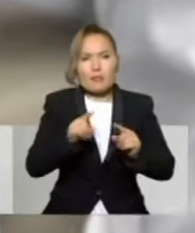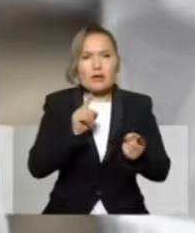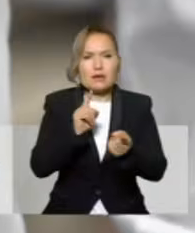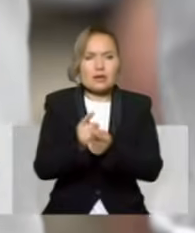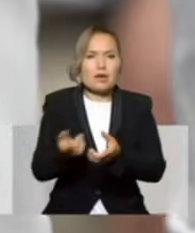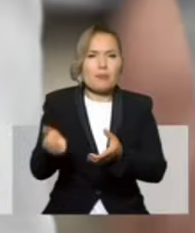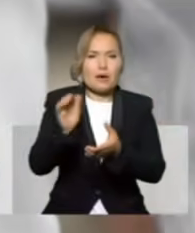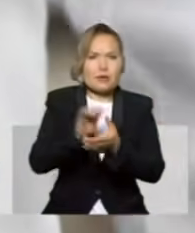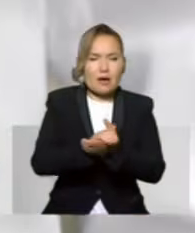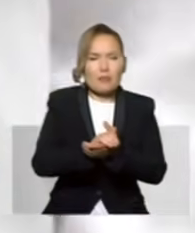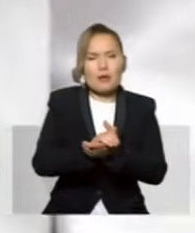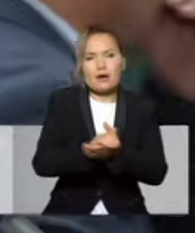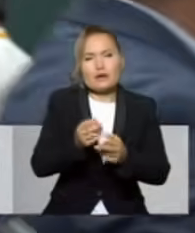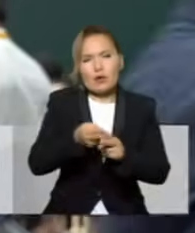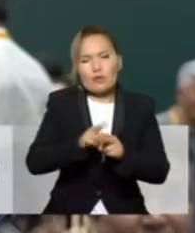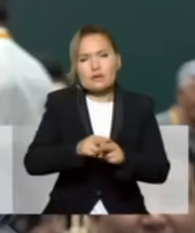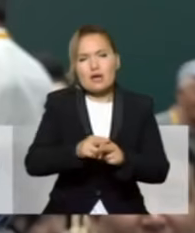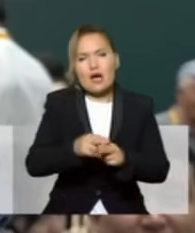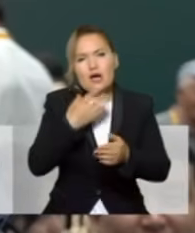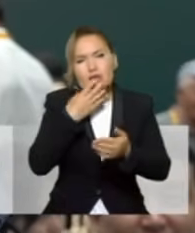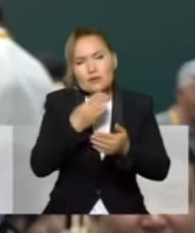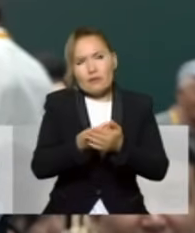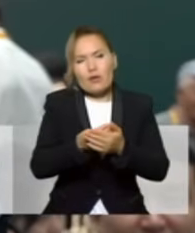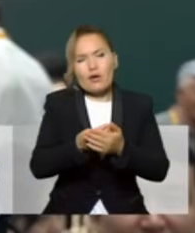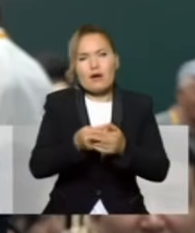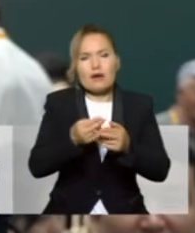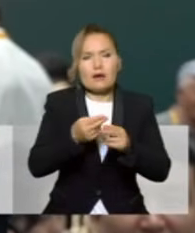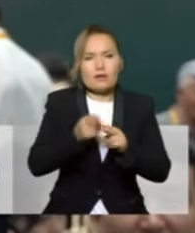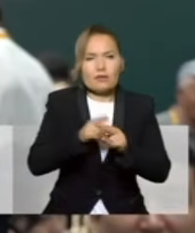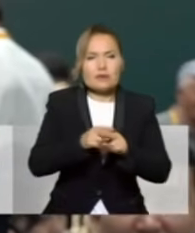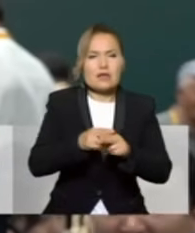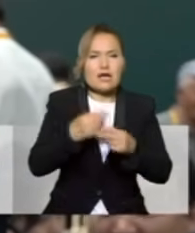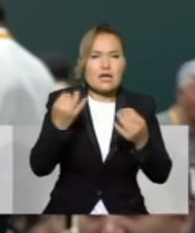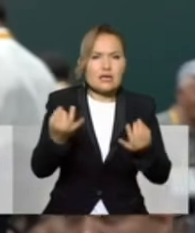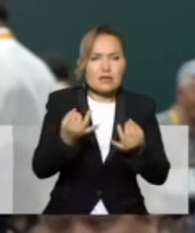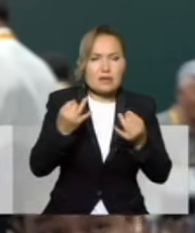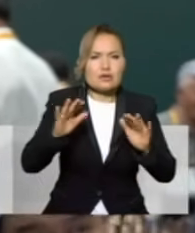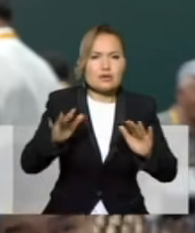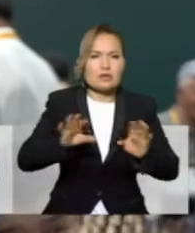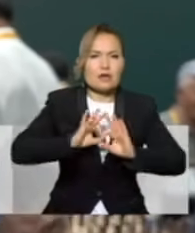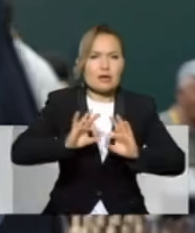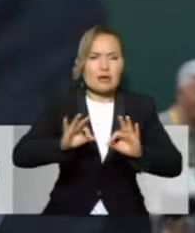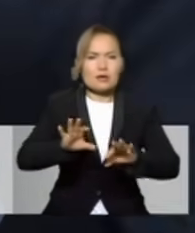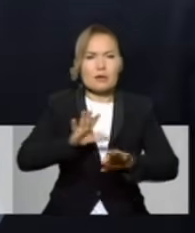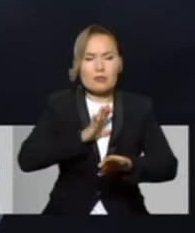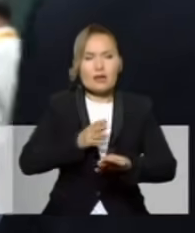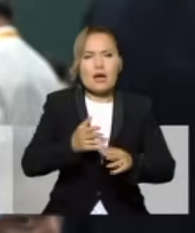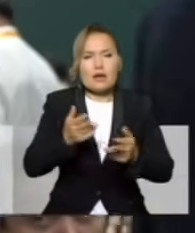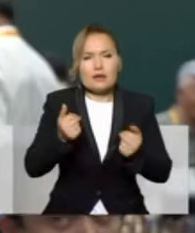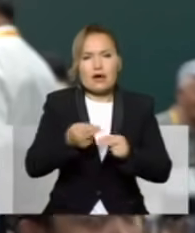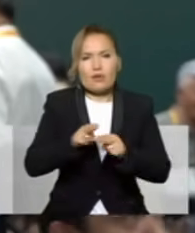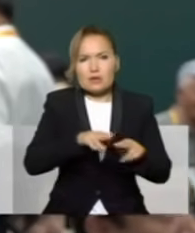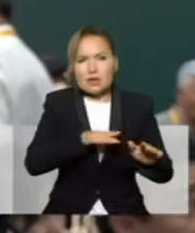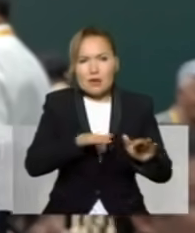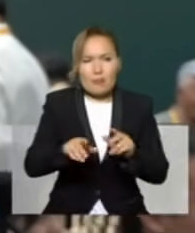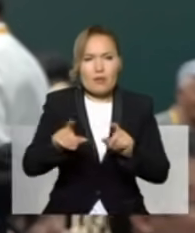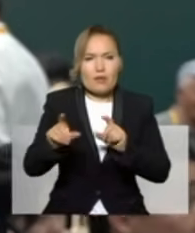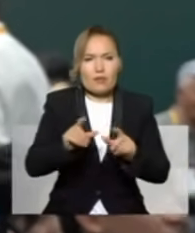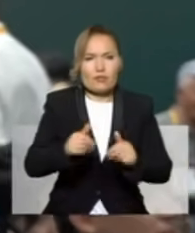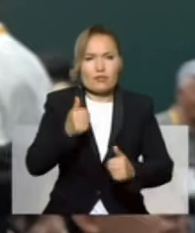танысып, пікір алмасып, ой бөлісіп, тәжірибе алмасып жатырмыз. Сол жағынан бұндай шаралардың өткені дұрыс деп ойлаймын.